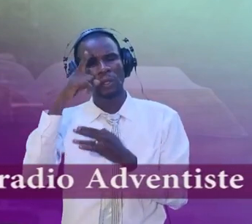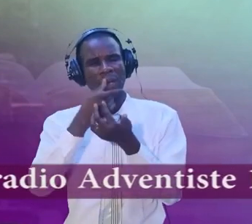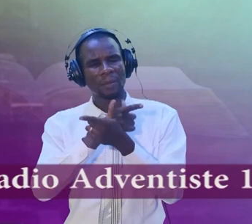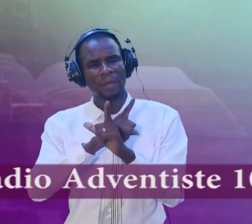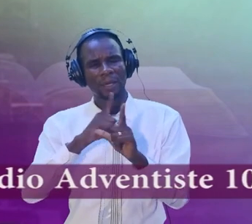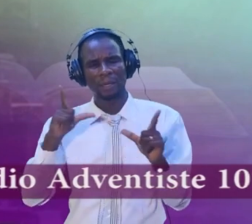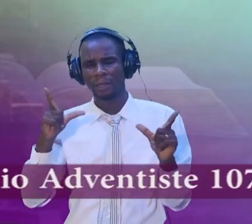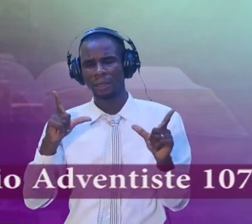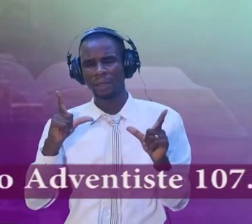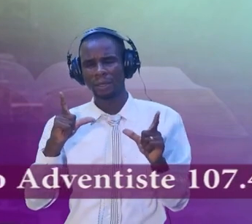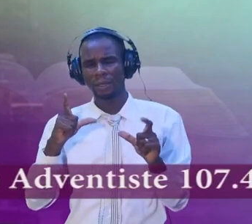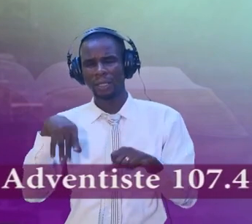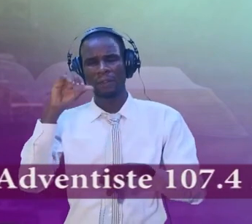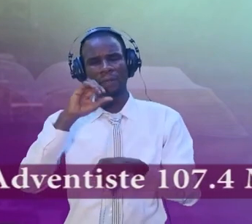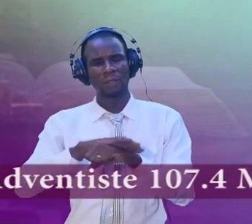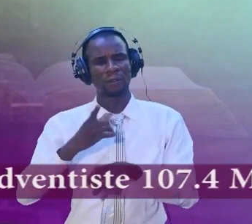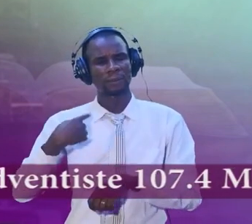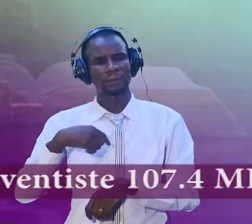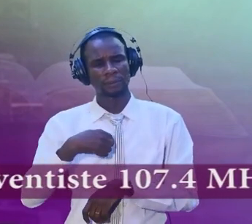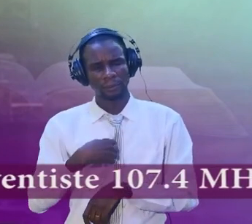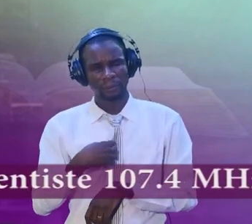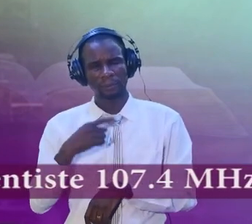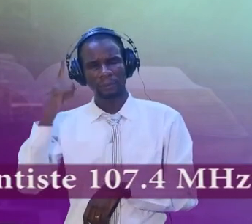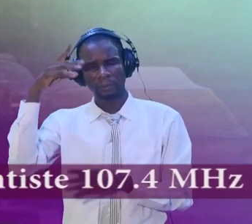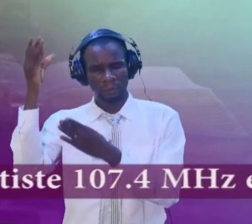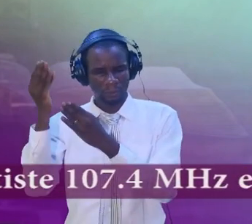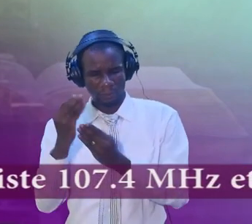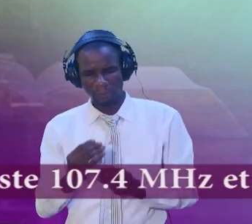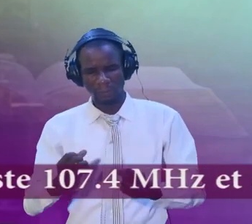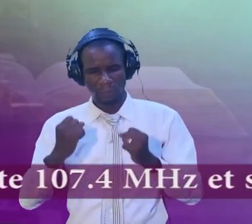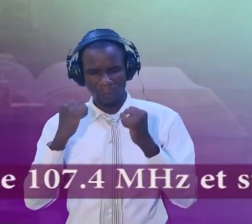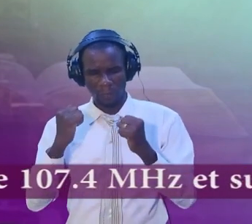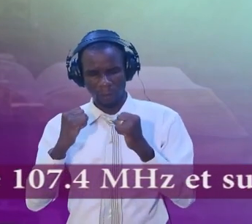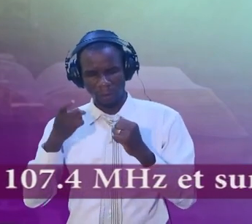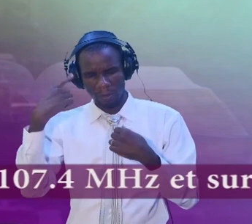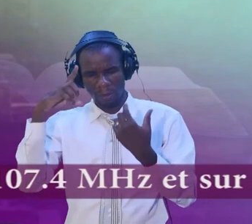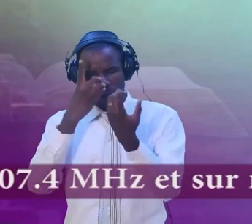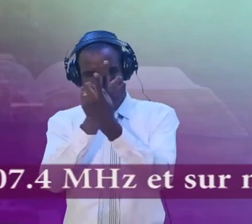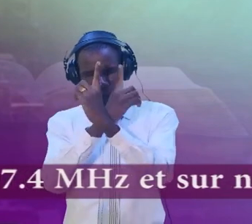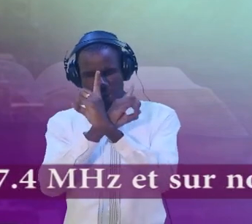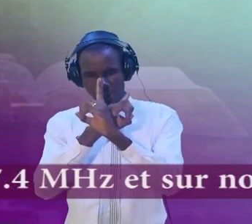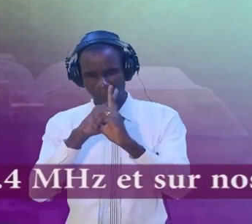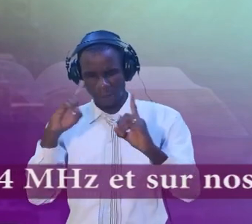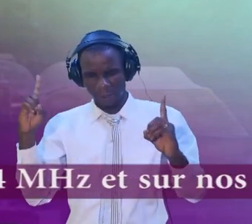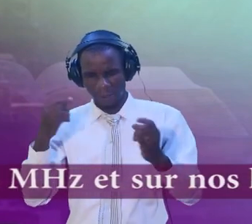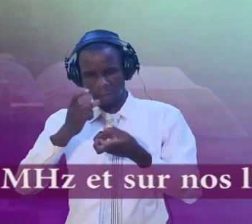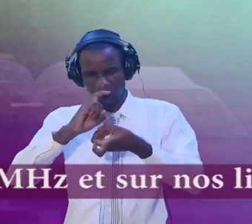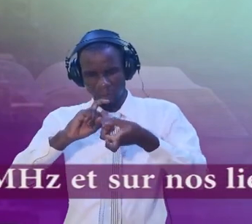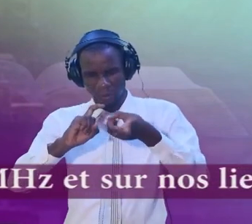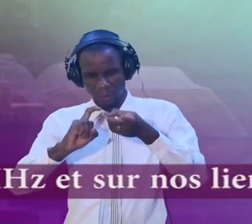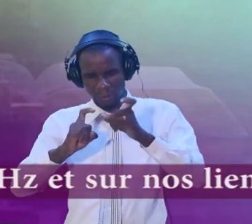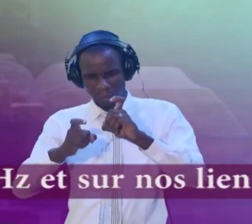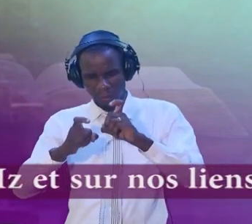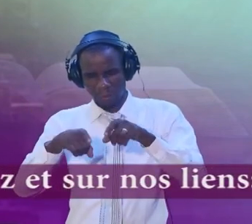unisaidie ili nipate uhuru. Uhuru wako uwe yangu. Uje kwa uweza